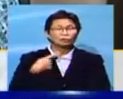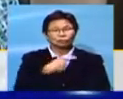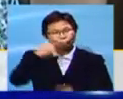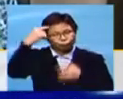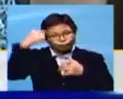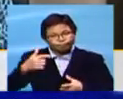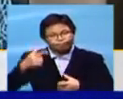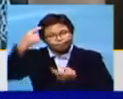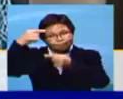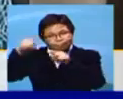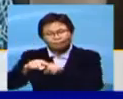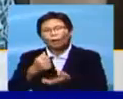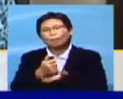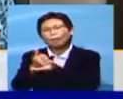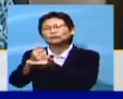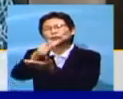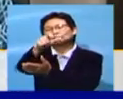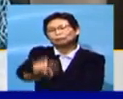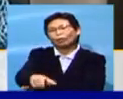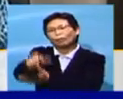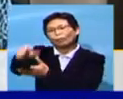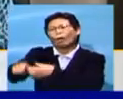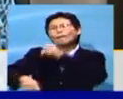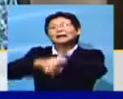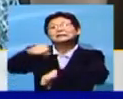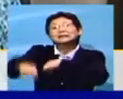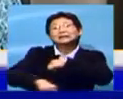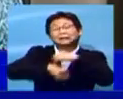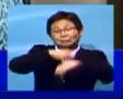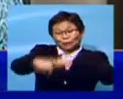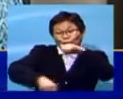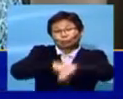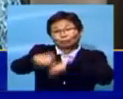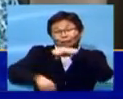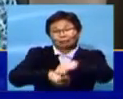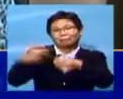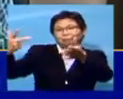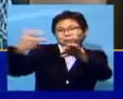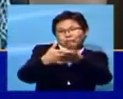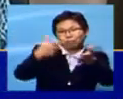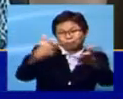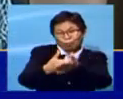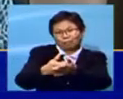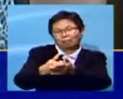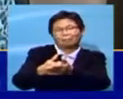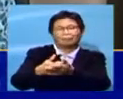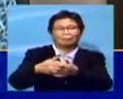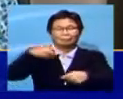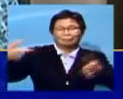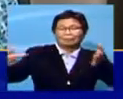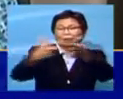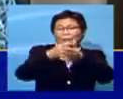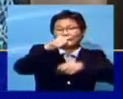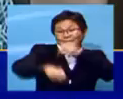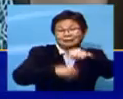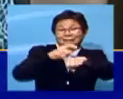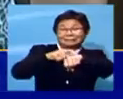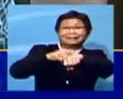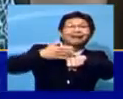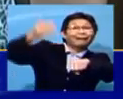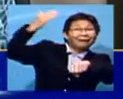untuk membantu mangsa-mangsa a kemalangan Basikal tempoh